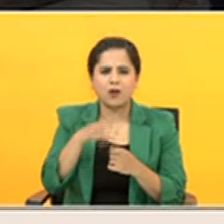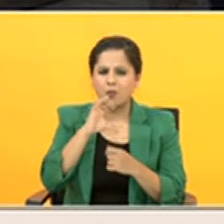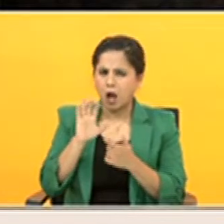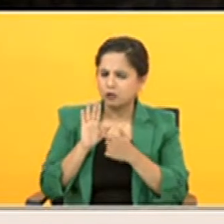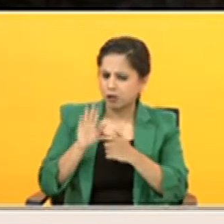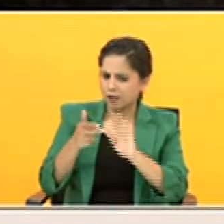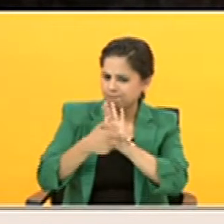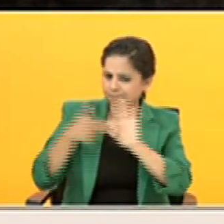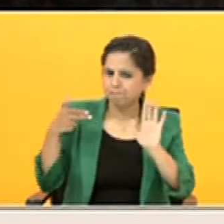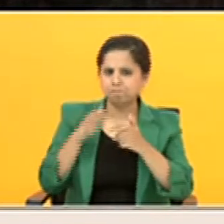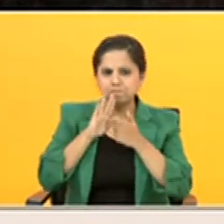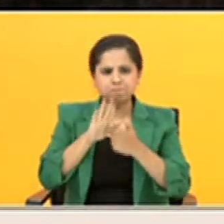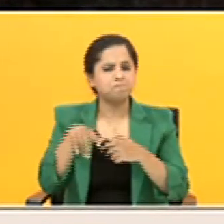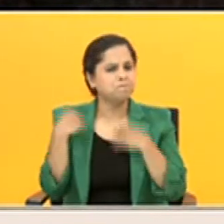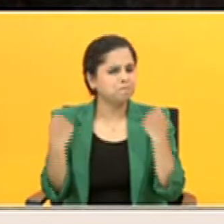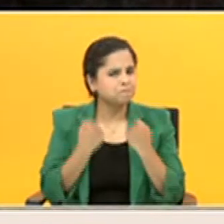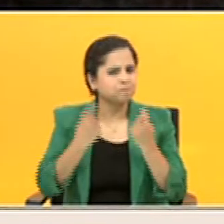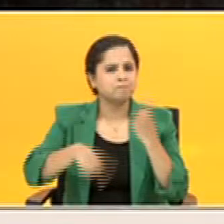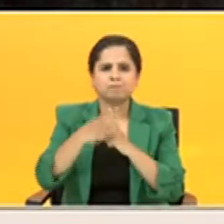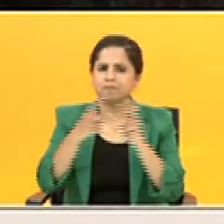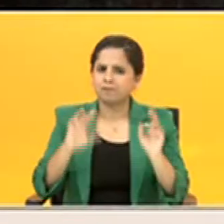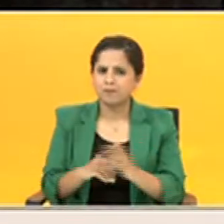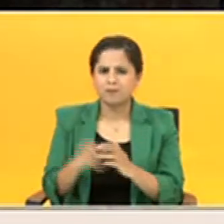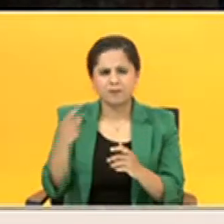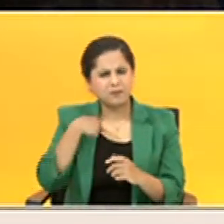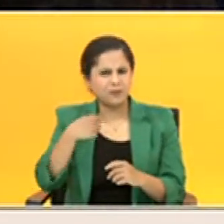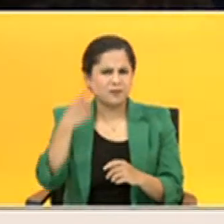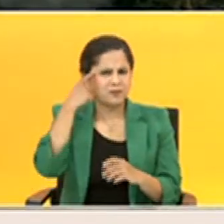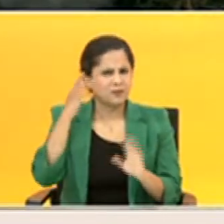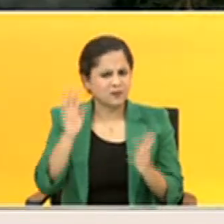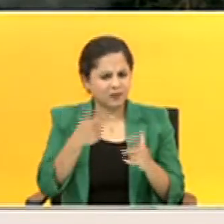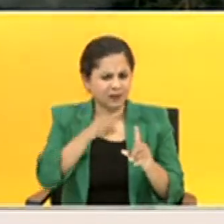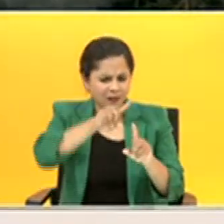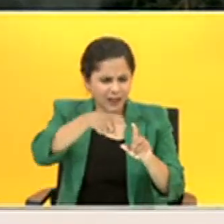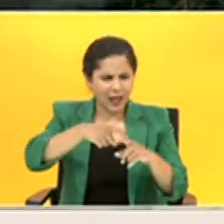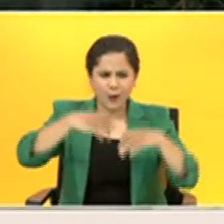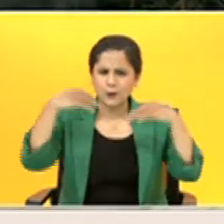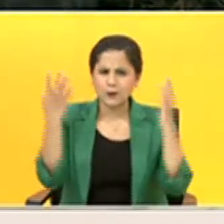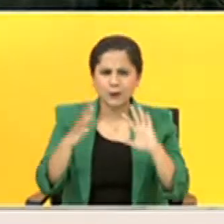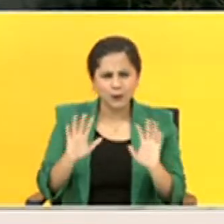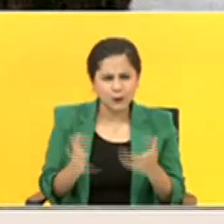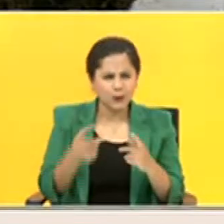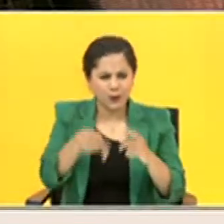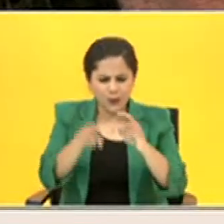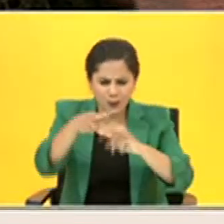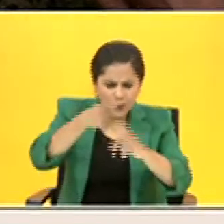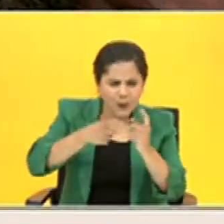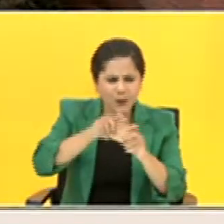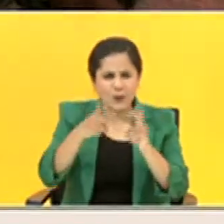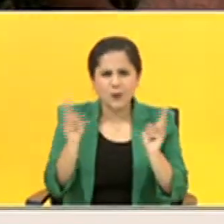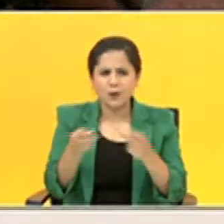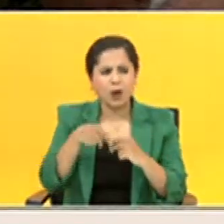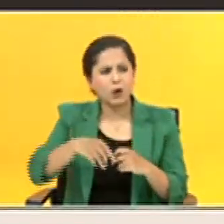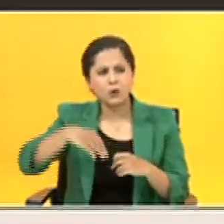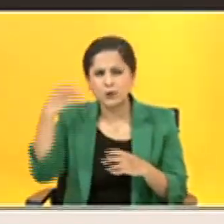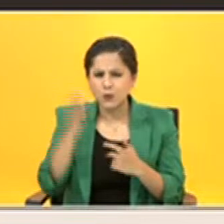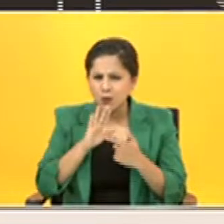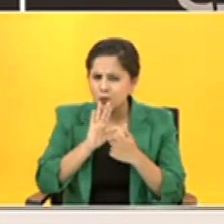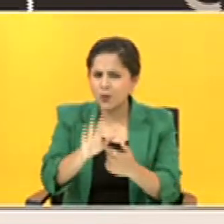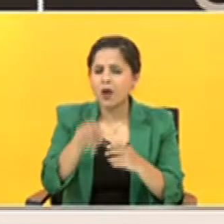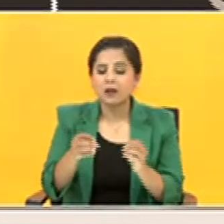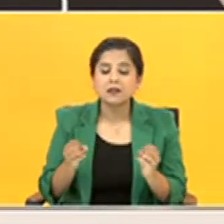एम्बेसडर। उन्होंने सोचा क्यों न बुनाई को एक नया आयाम दिया जाए और इसी सोच से जन्म